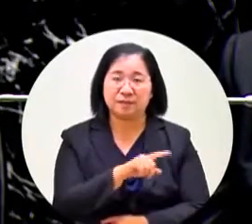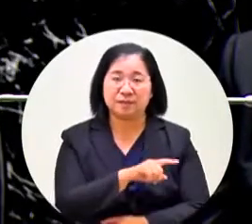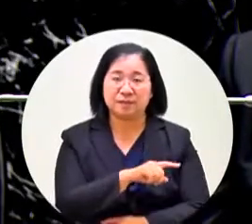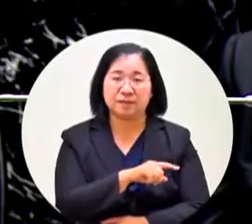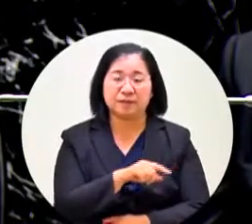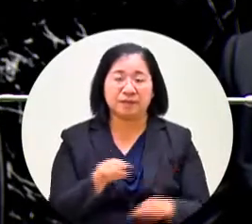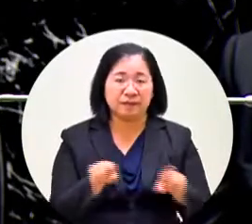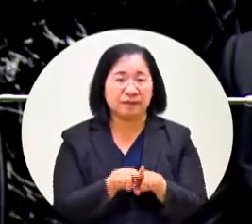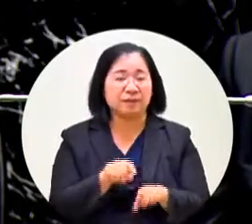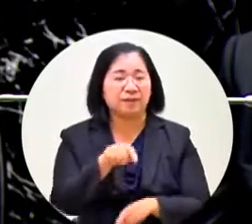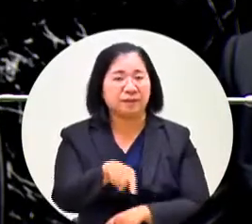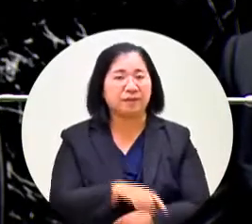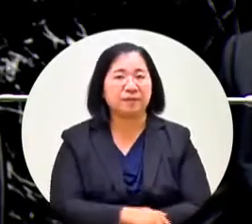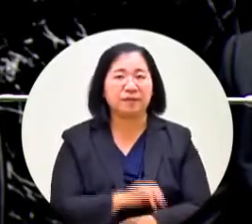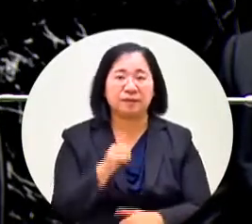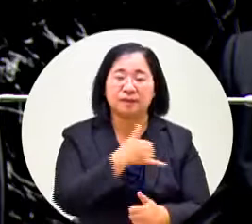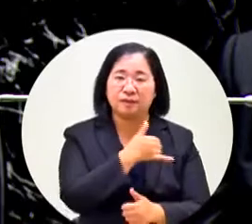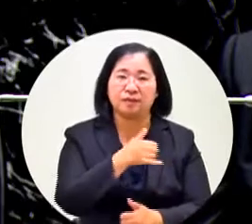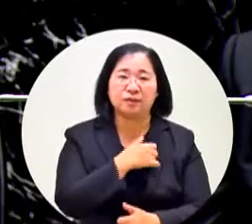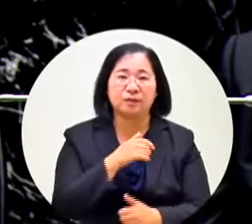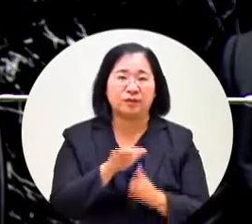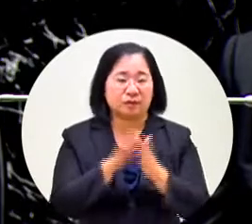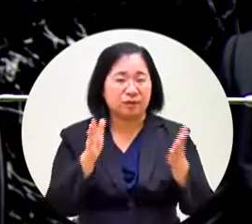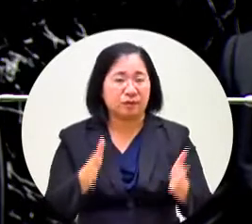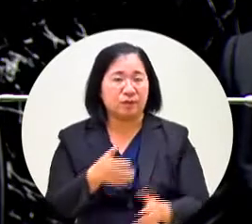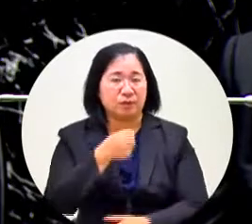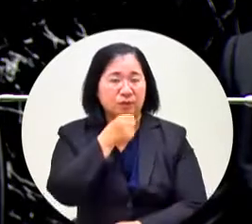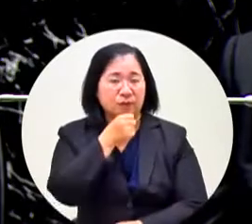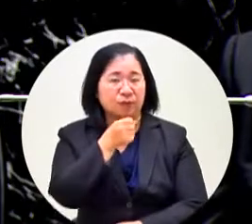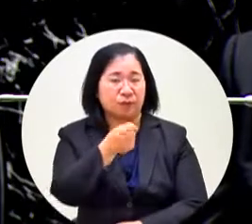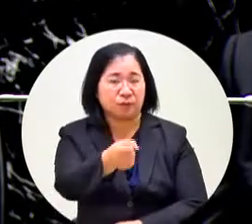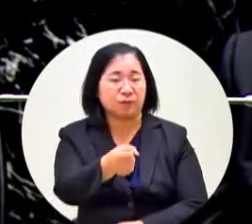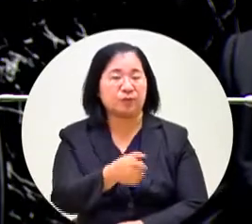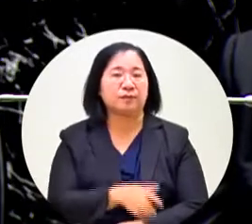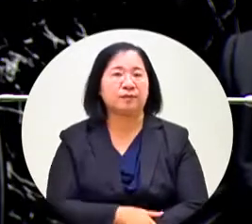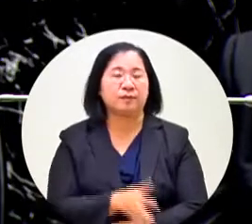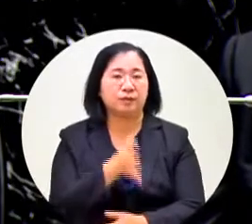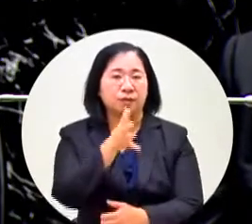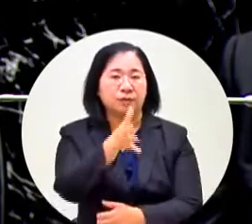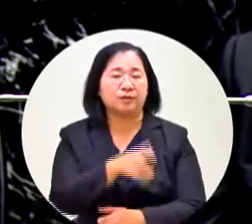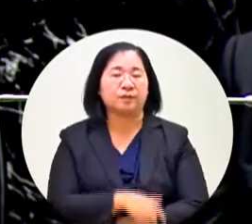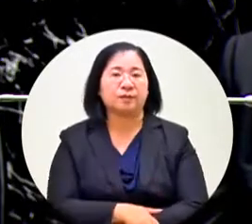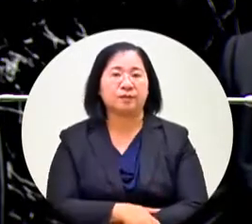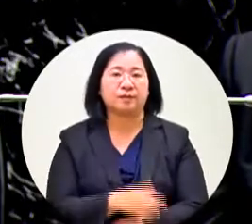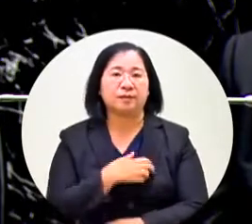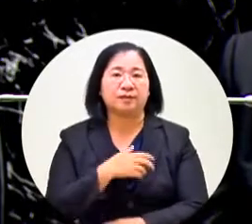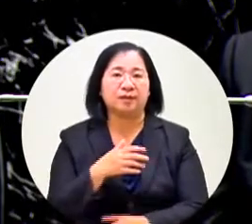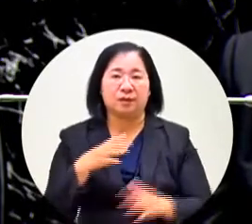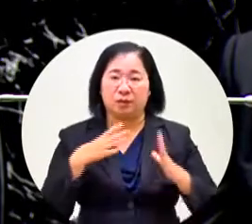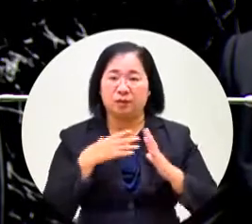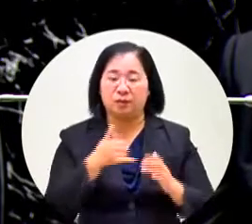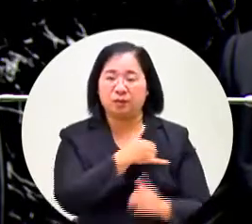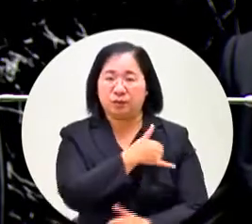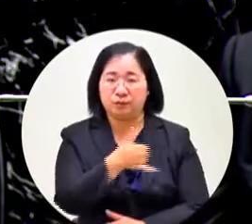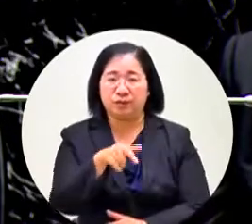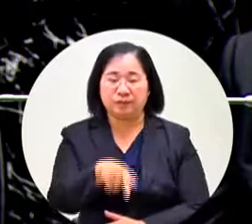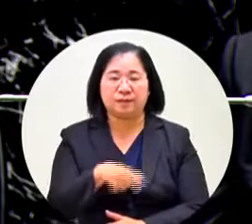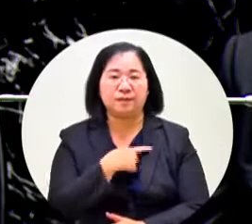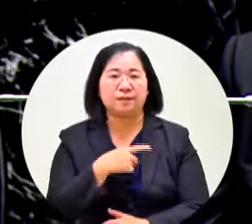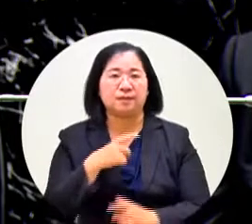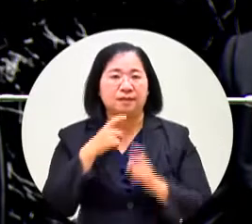要设议员是会在询问台，然后官员会在那个答复台。那因为我